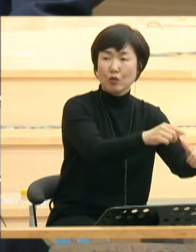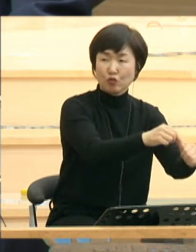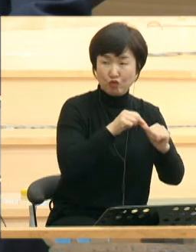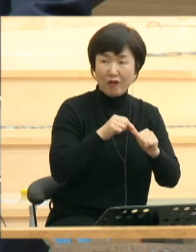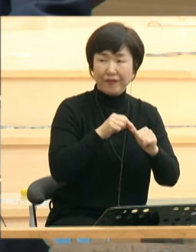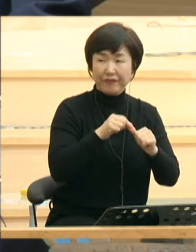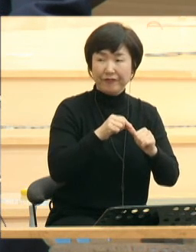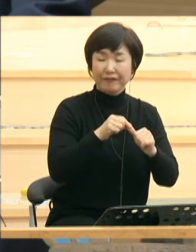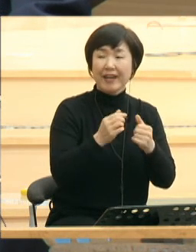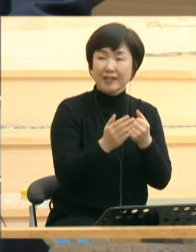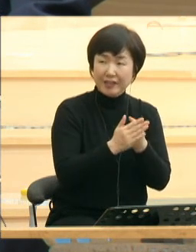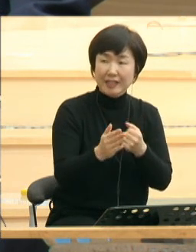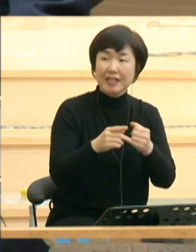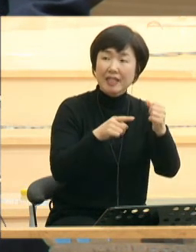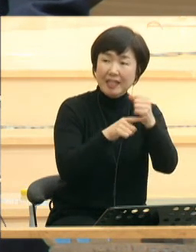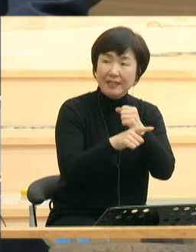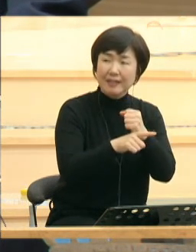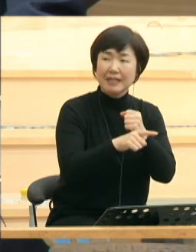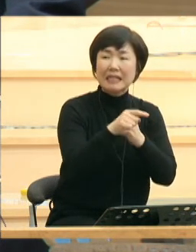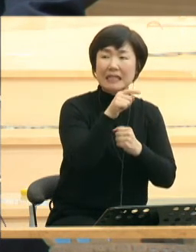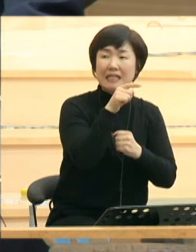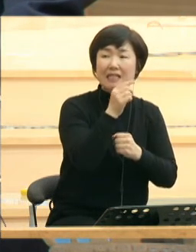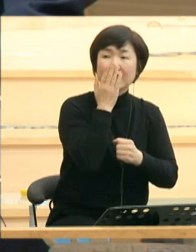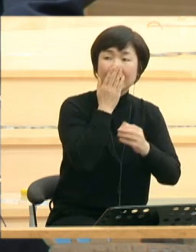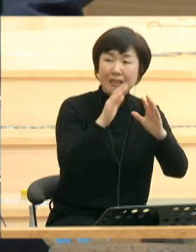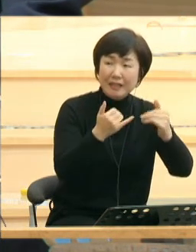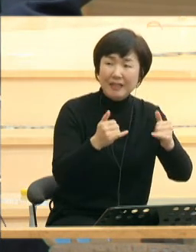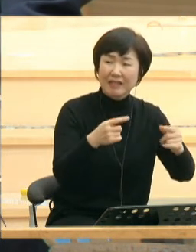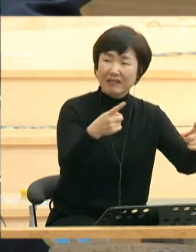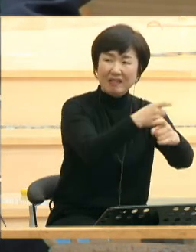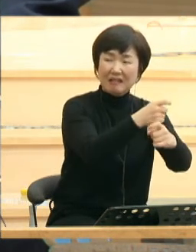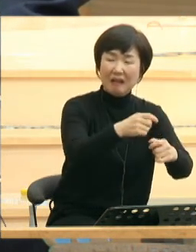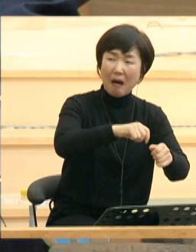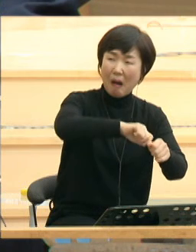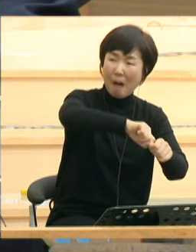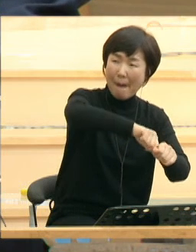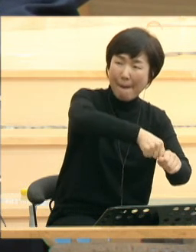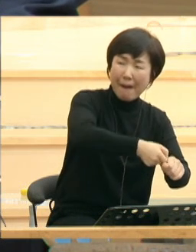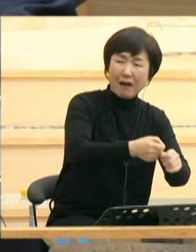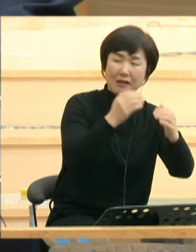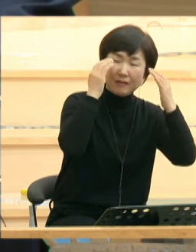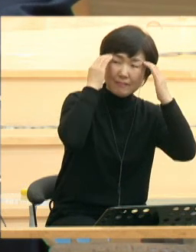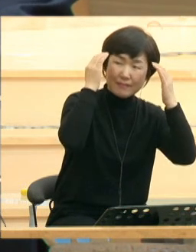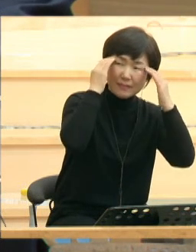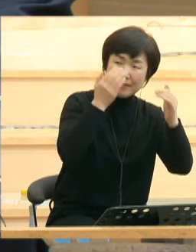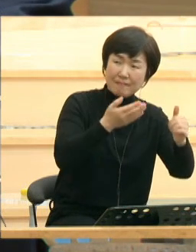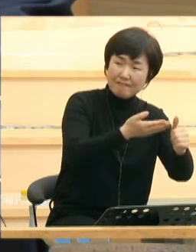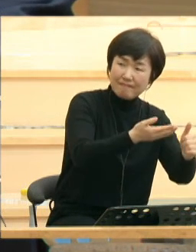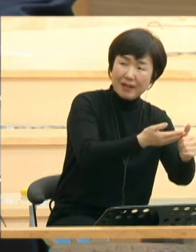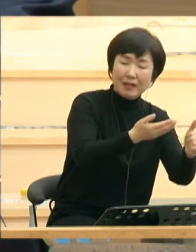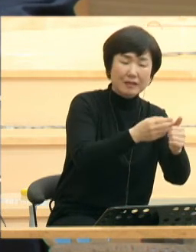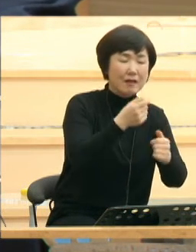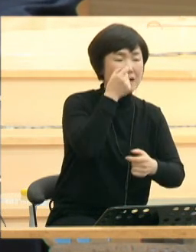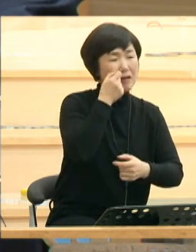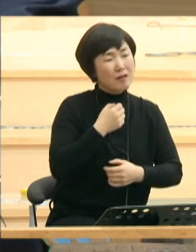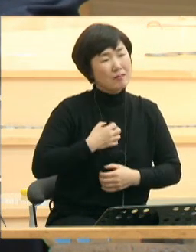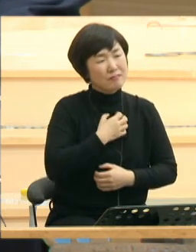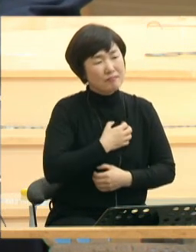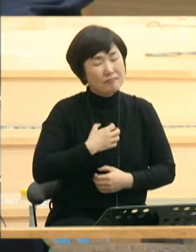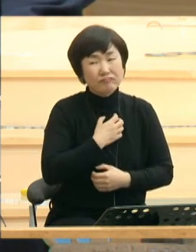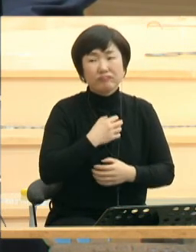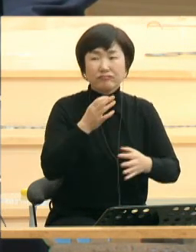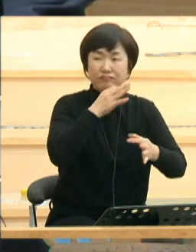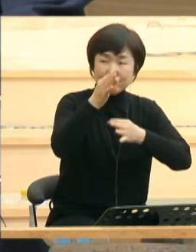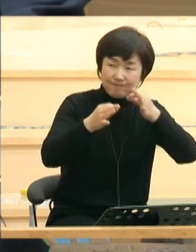하셨으니 이런 그들이 d 저에게 압박과 괴롭게 함을 받아 슬피 부르짖음이 으로 여호와께 허 뜻을